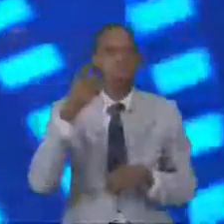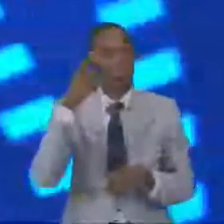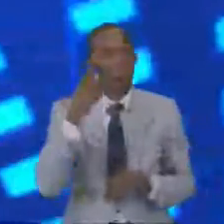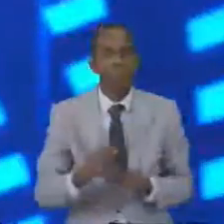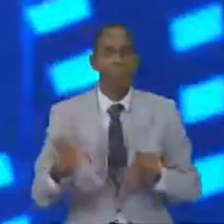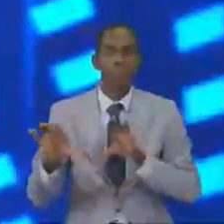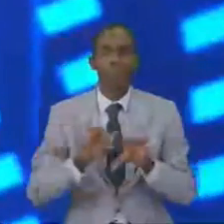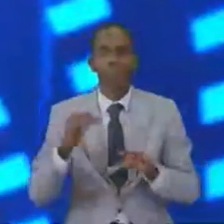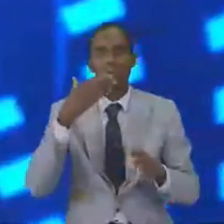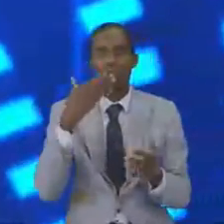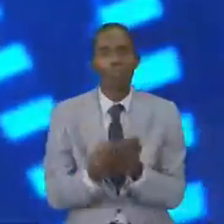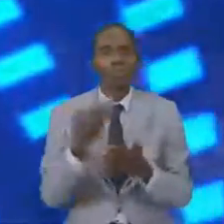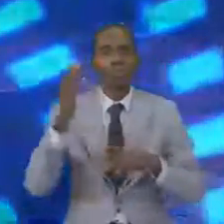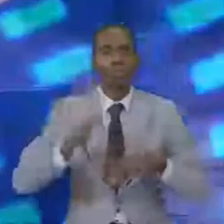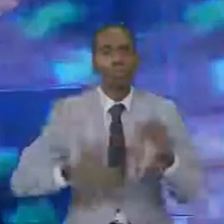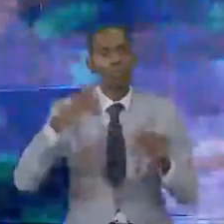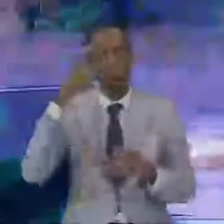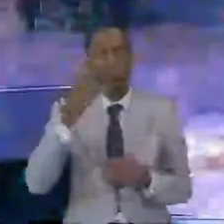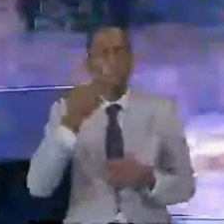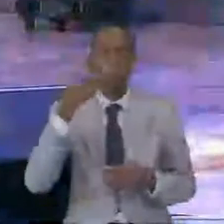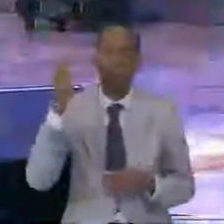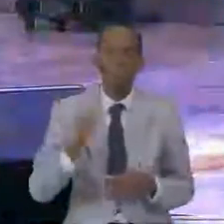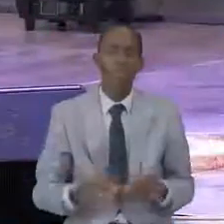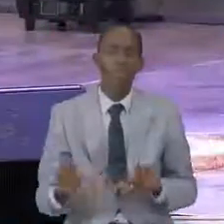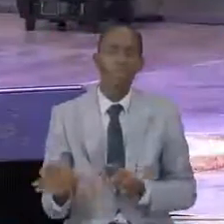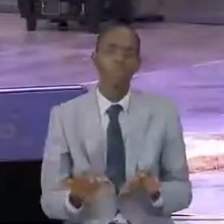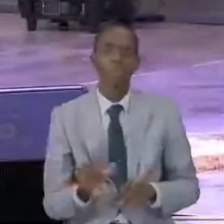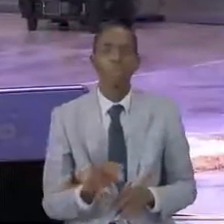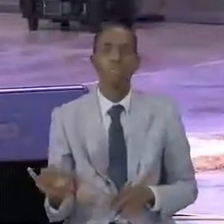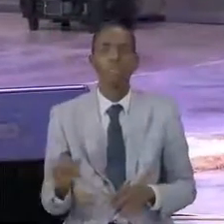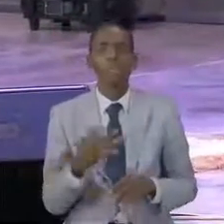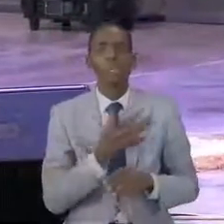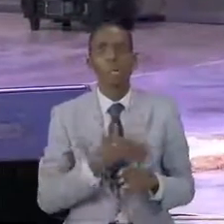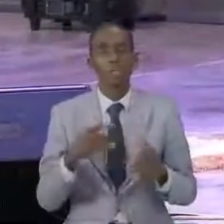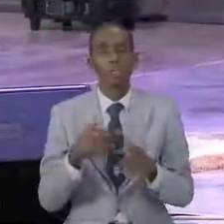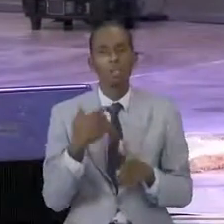si tel est la volonté de Dieu en faisant le bien qu'en faisant le mal